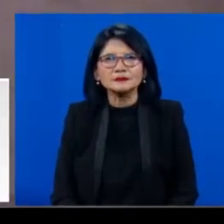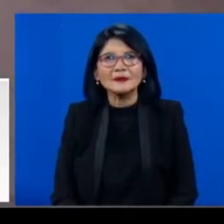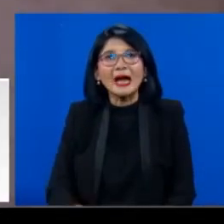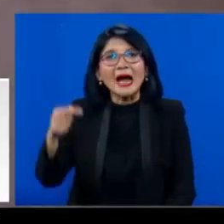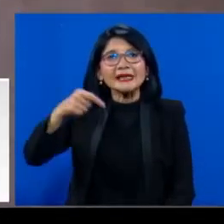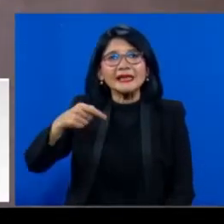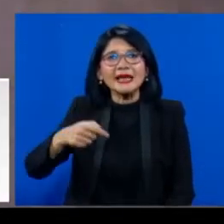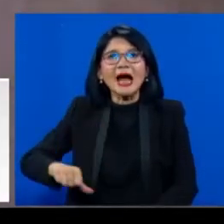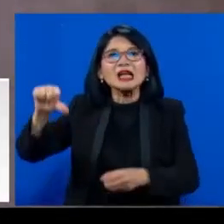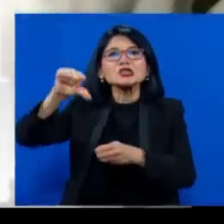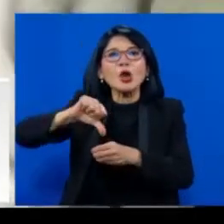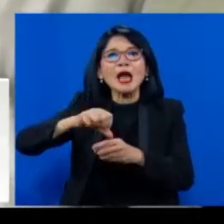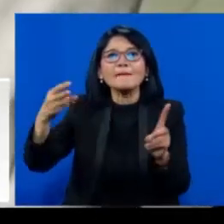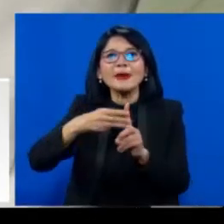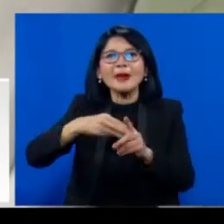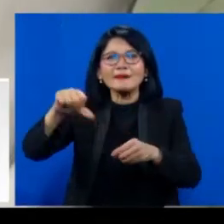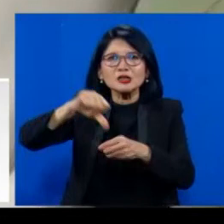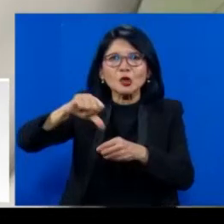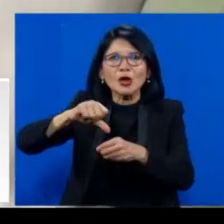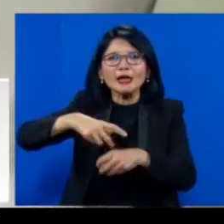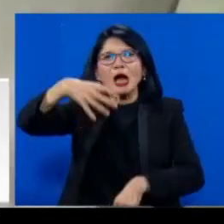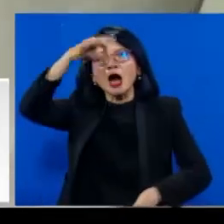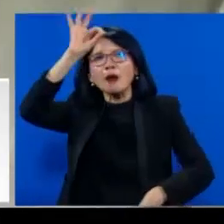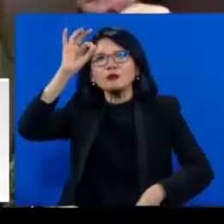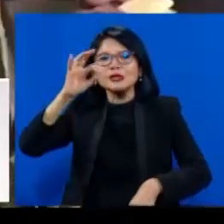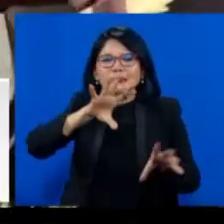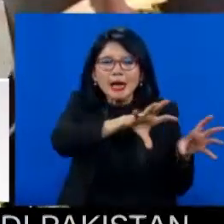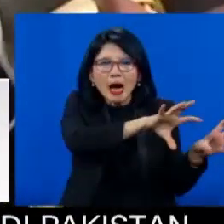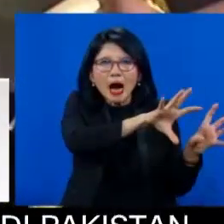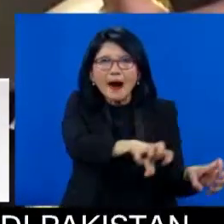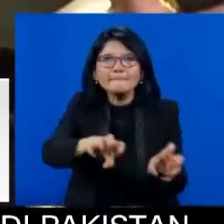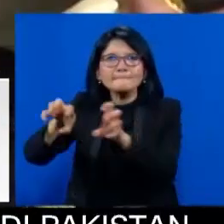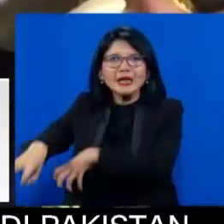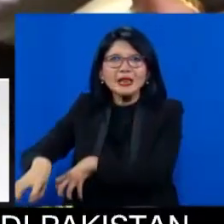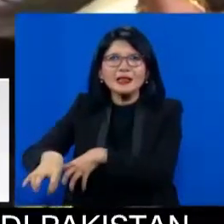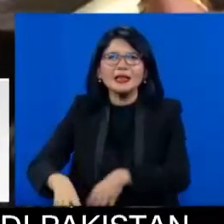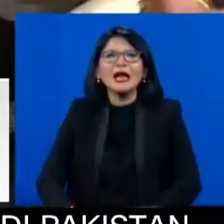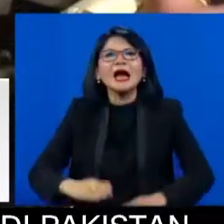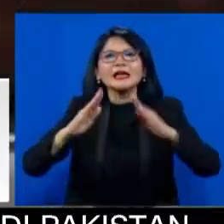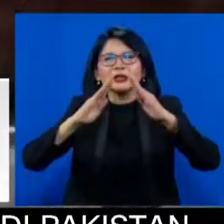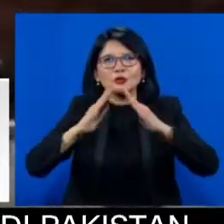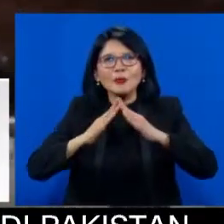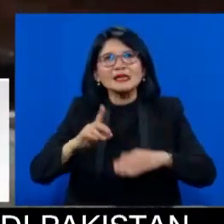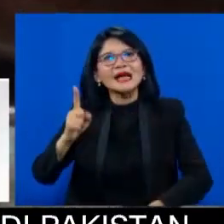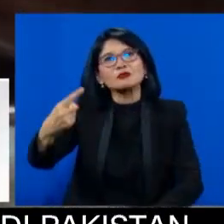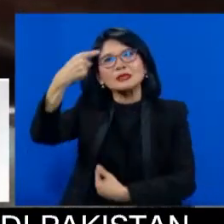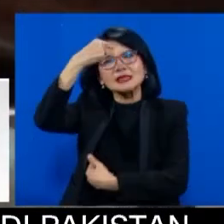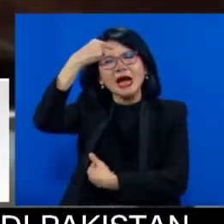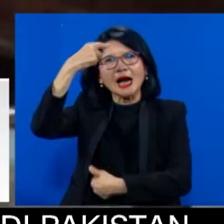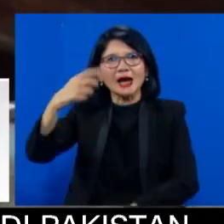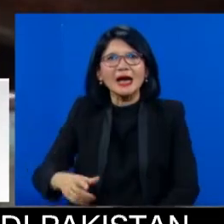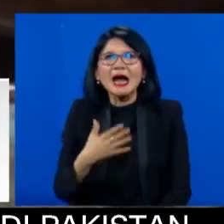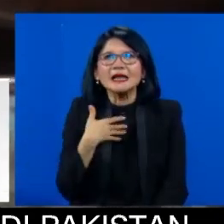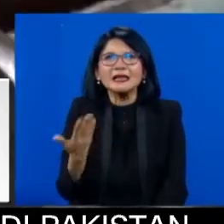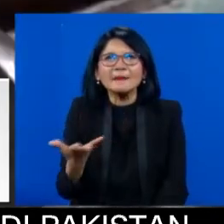Inilah BBM jenis solar yang berhasil disita aparat Satreskrim Polres Majalengka pada Senin pagi di rumah salah satu tersangka di Kampung